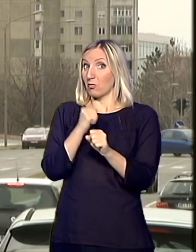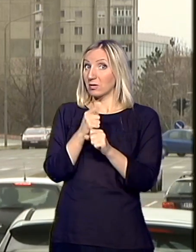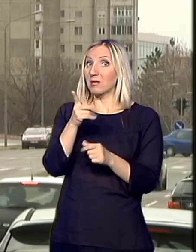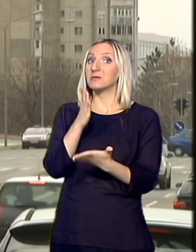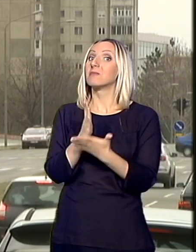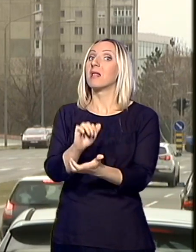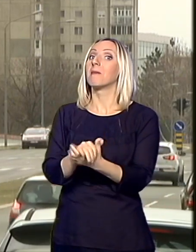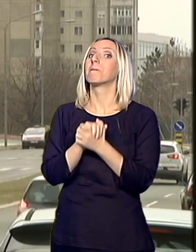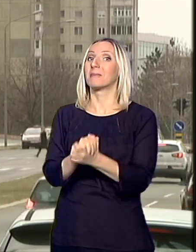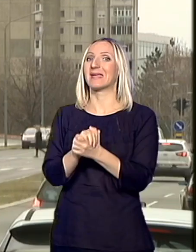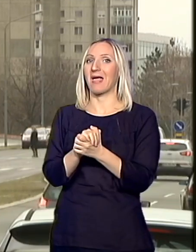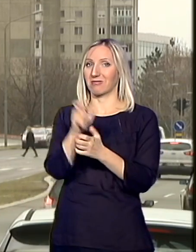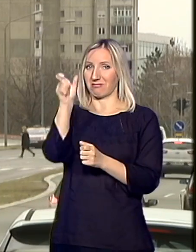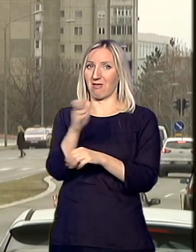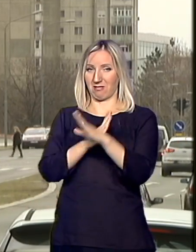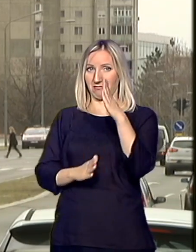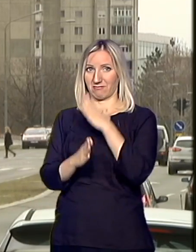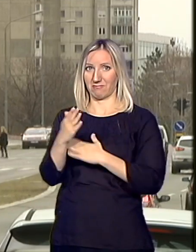invalidu?